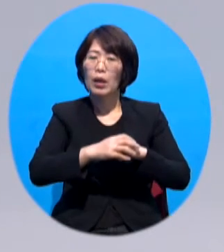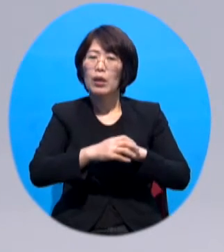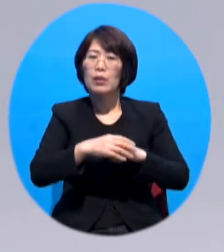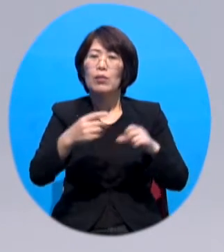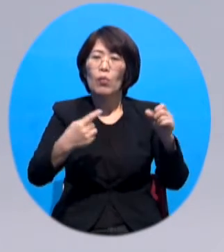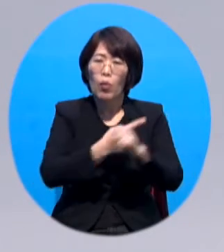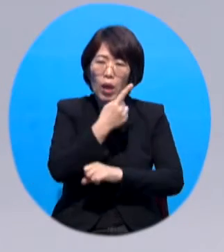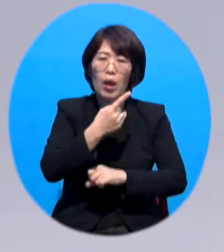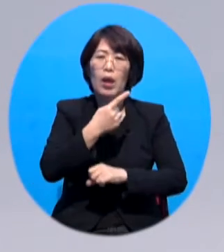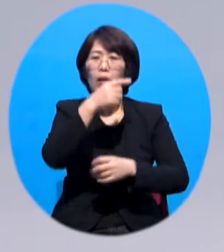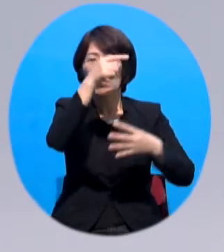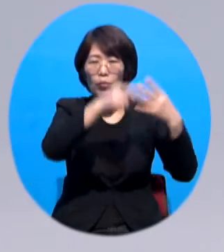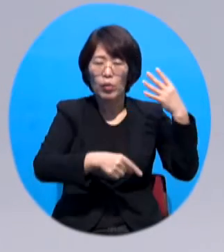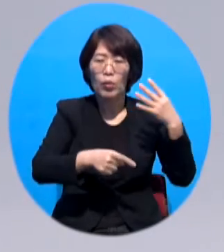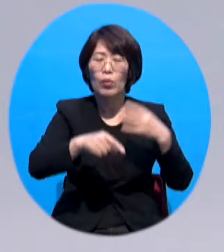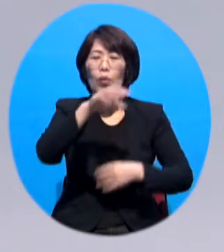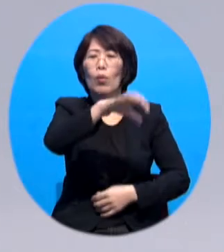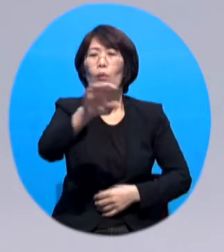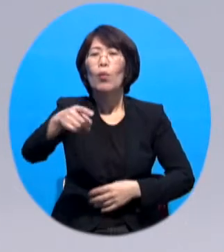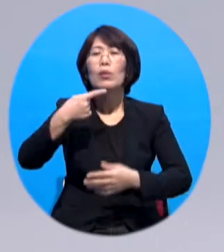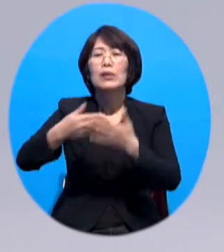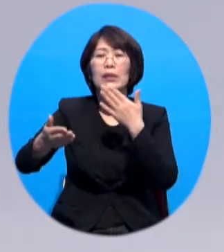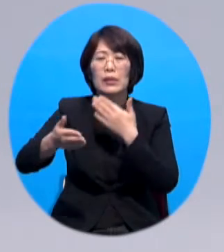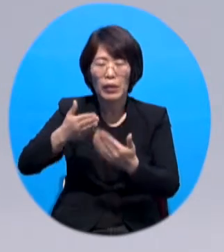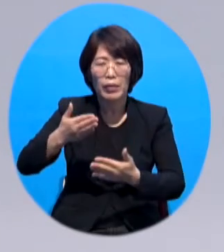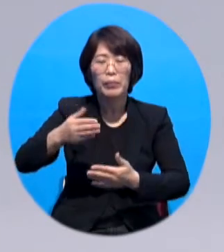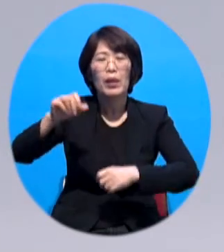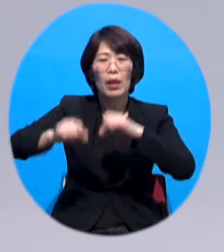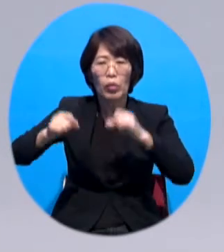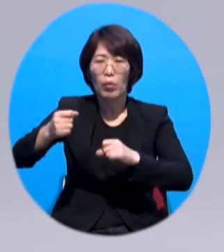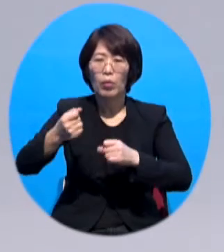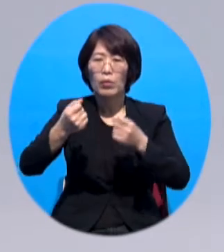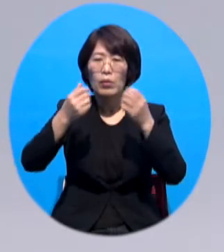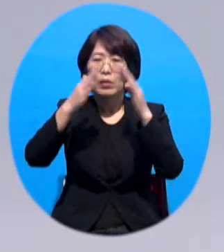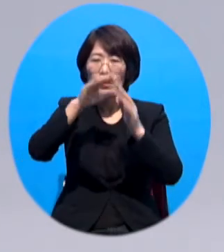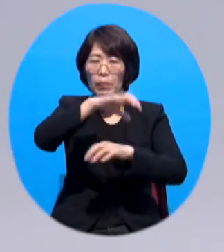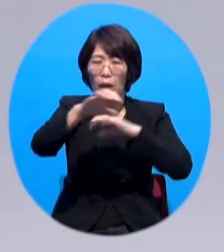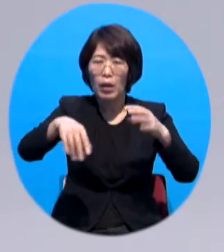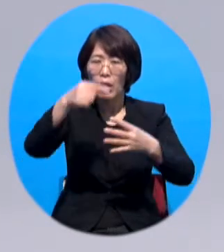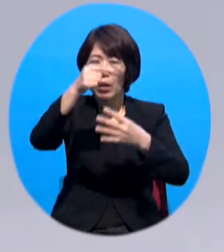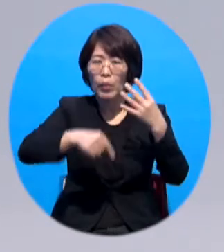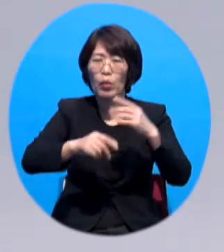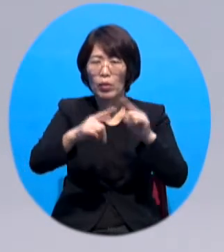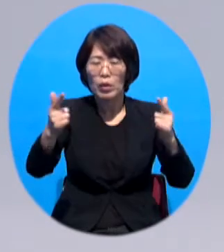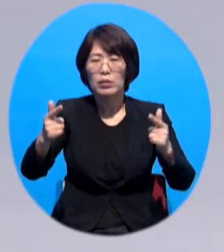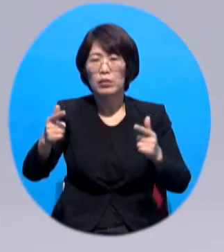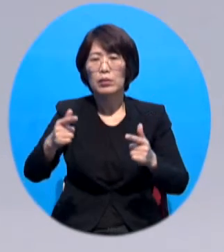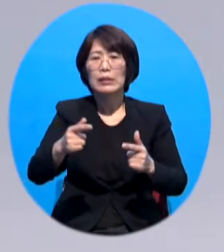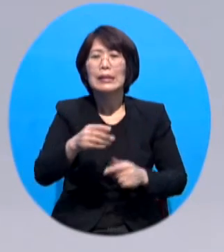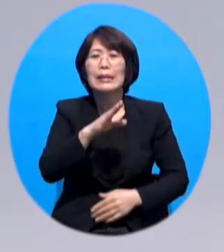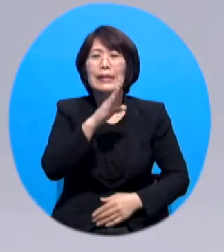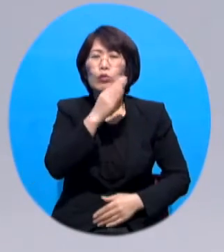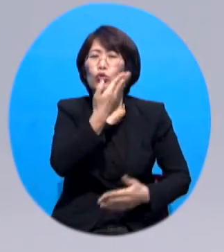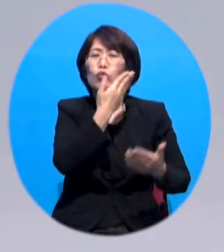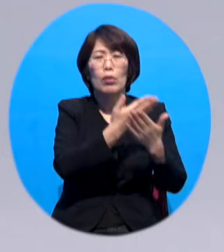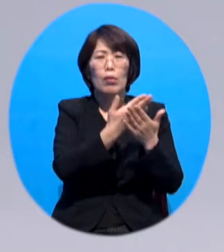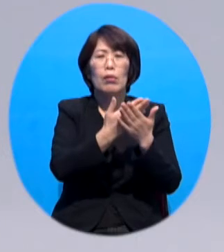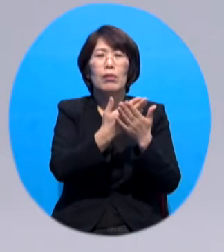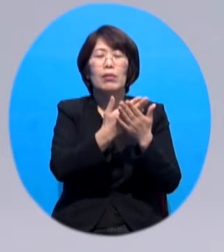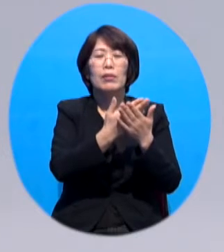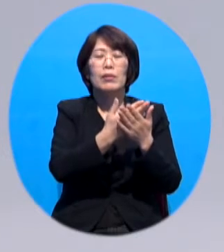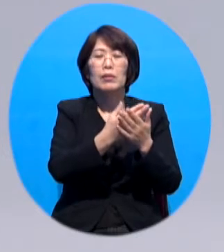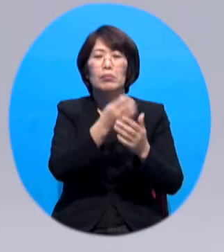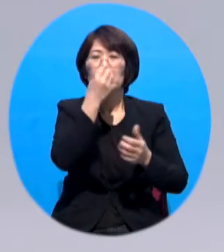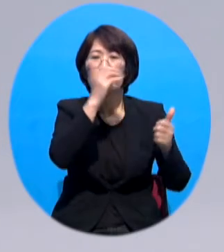프로그램 천상 체험 악스 예를 들어 서 마을 학교와 같은 프로그램들이 본질을 흐리고 있습니다 물론